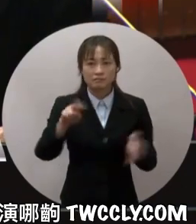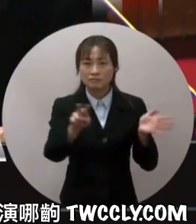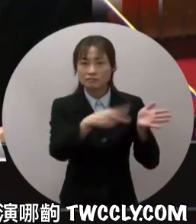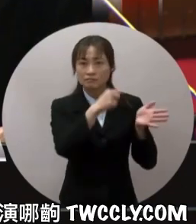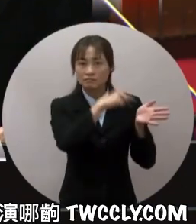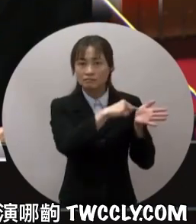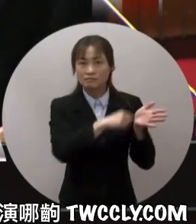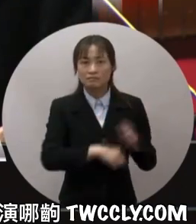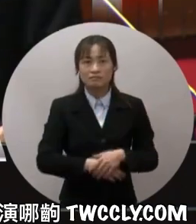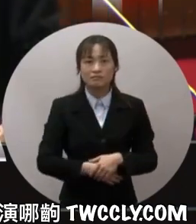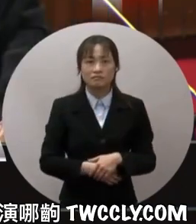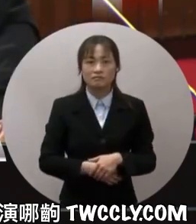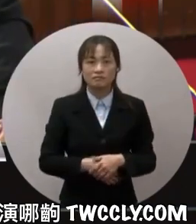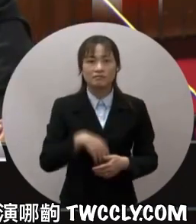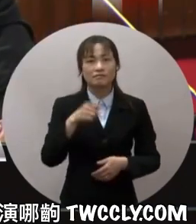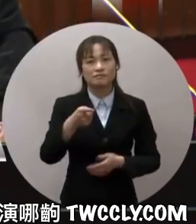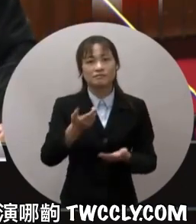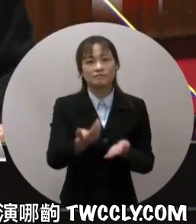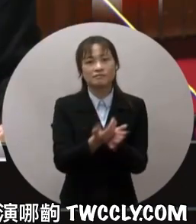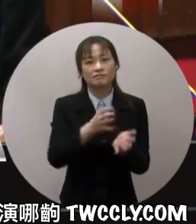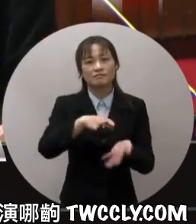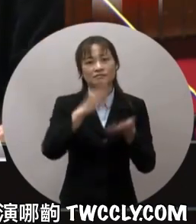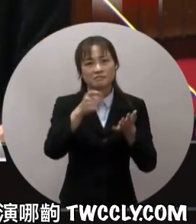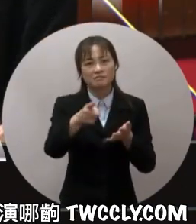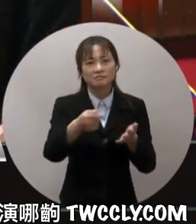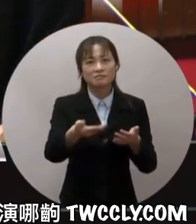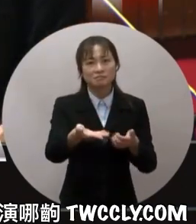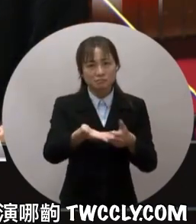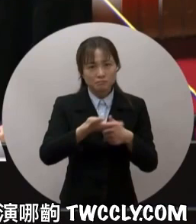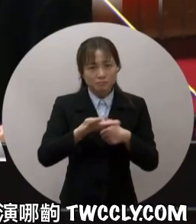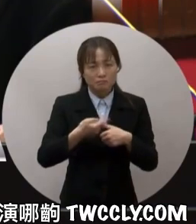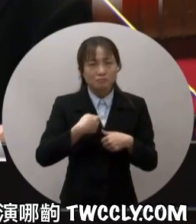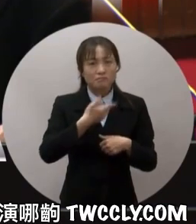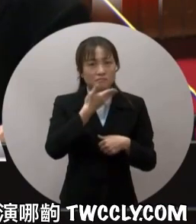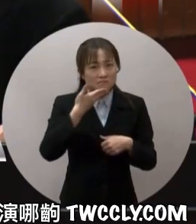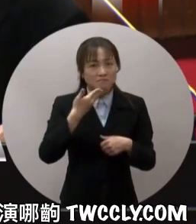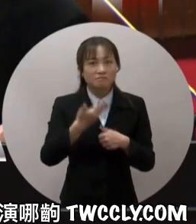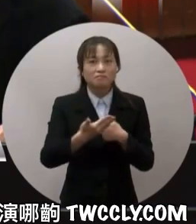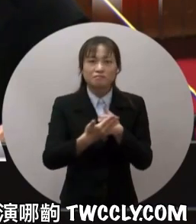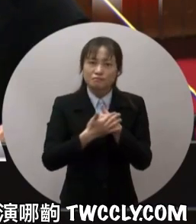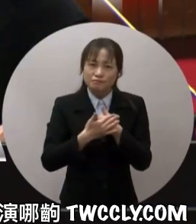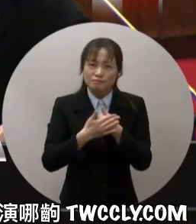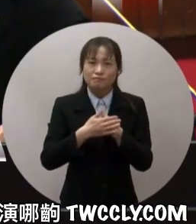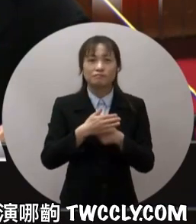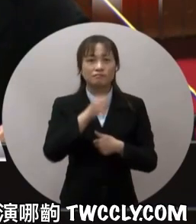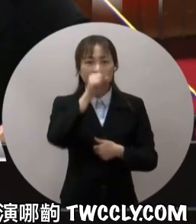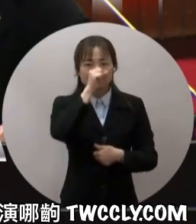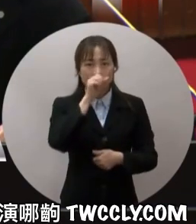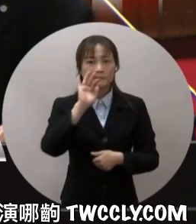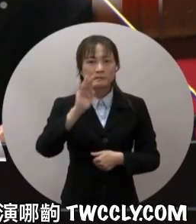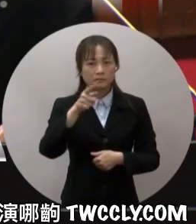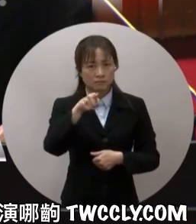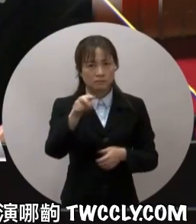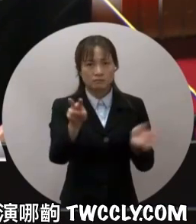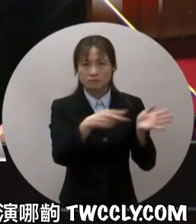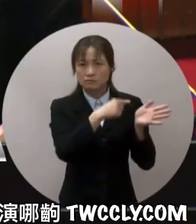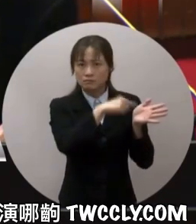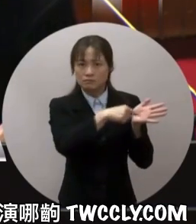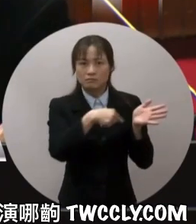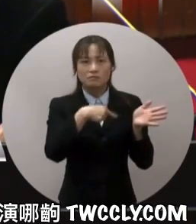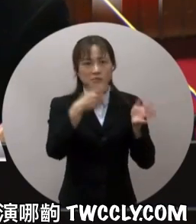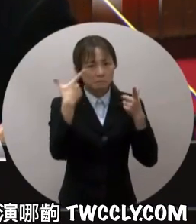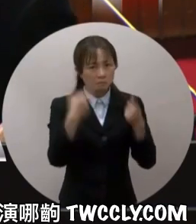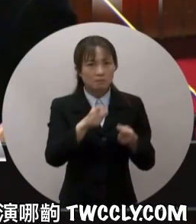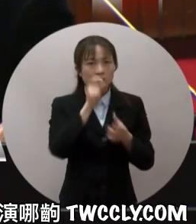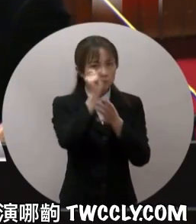齁你公約都對我很好但是一定這位校橋齁你跟我阿手說要跟我幫